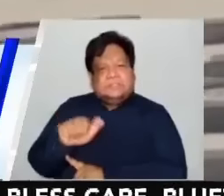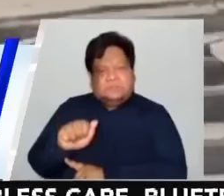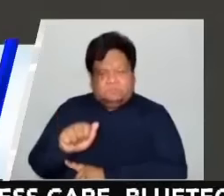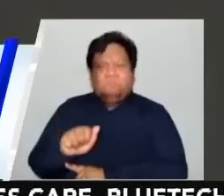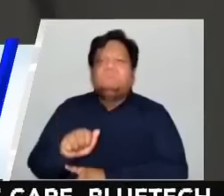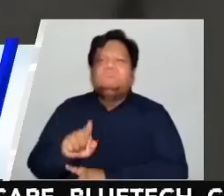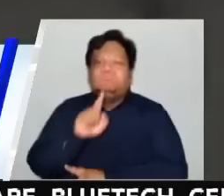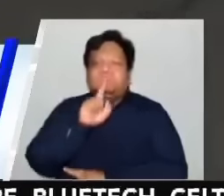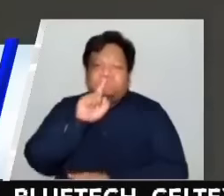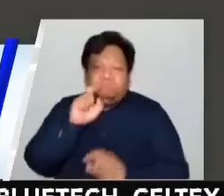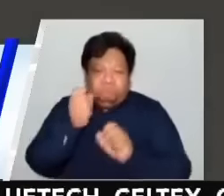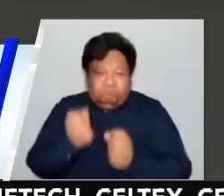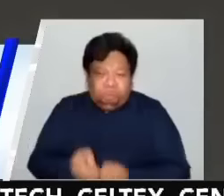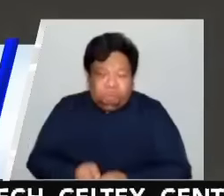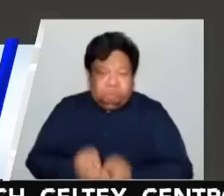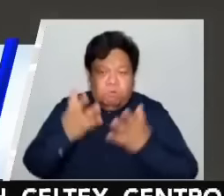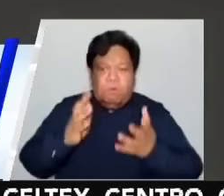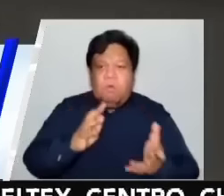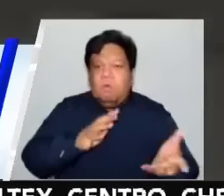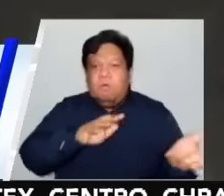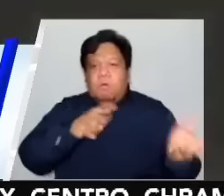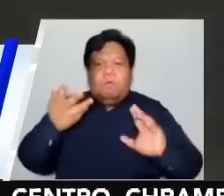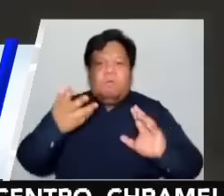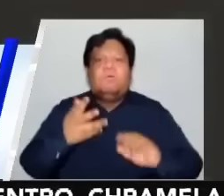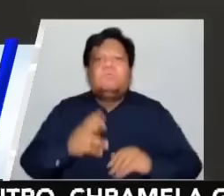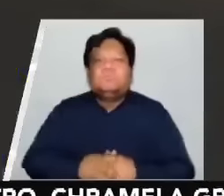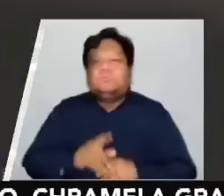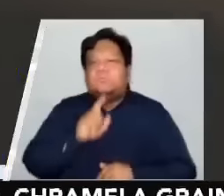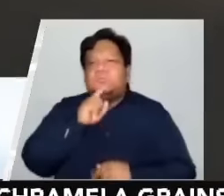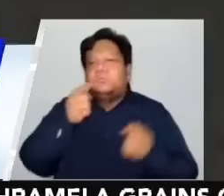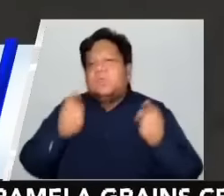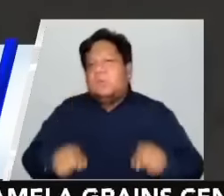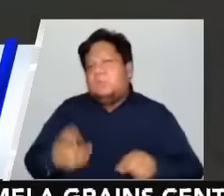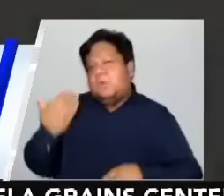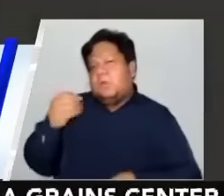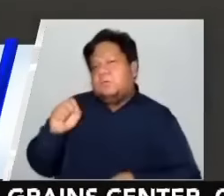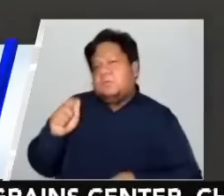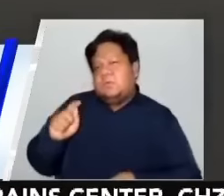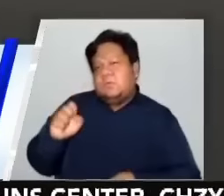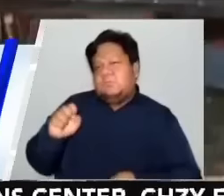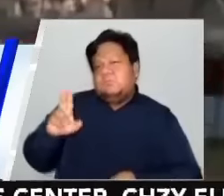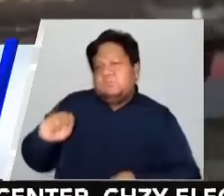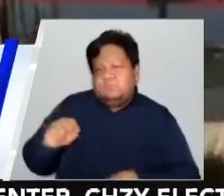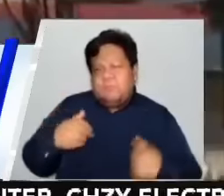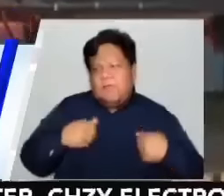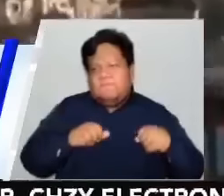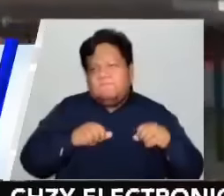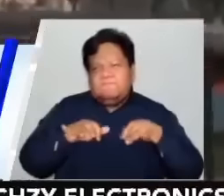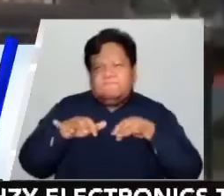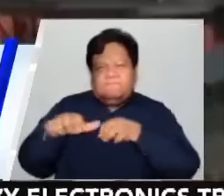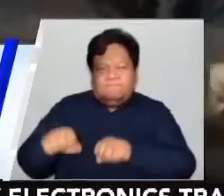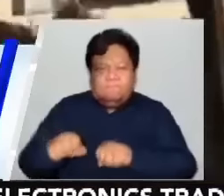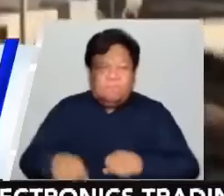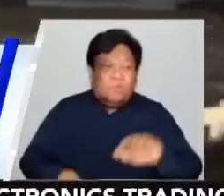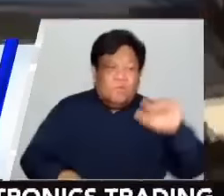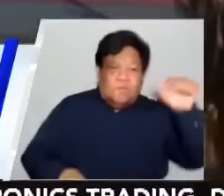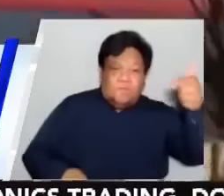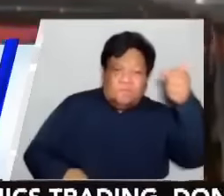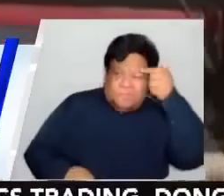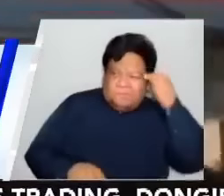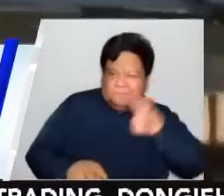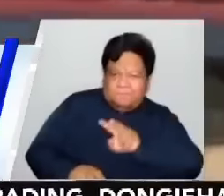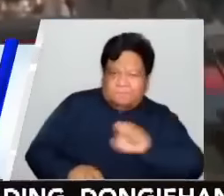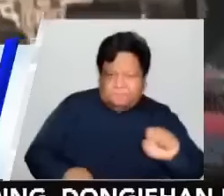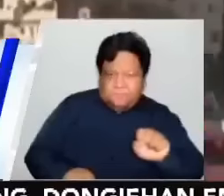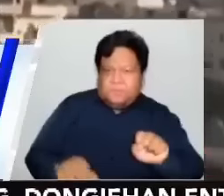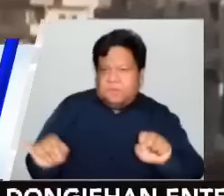ng Aleppo at Idlib nitong weekend. Binomba naman sila ng Syrian government at kaalyadong Russia. Ayon sa isang Syrian